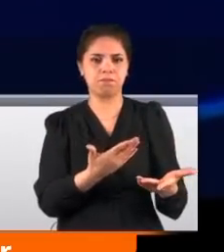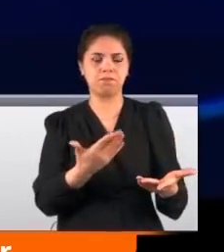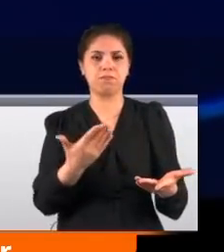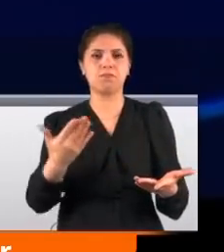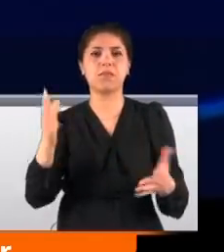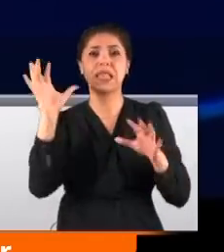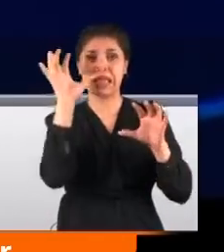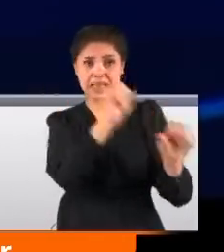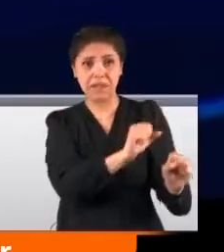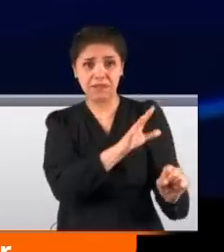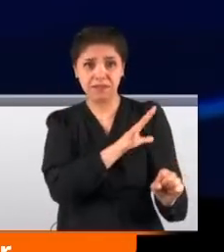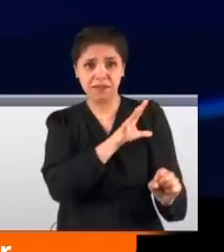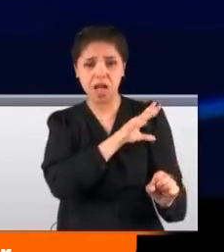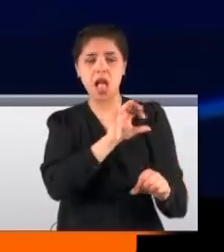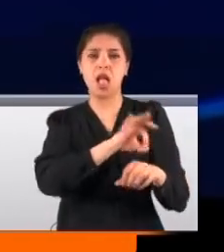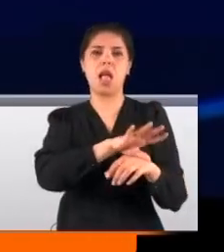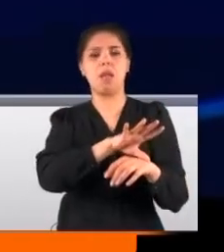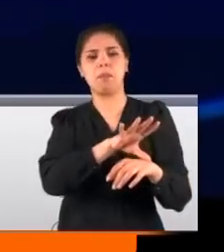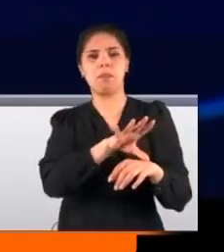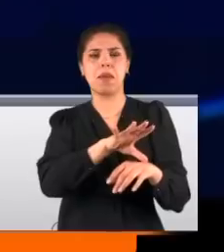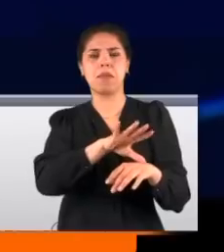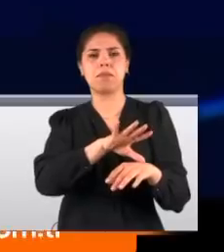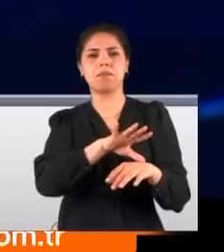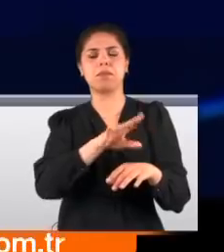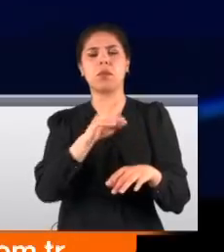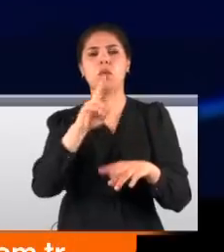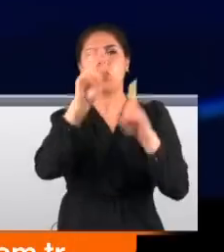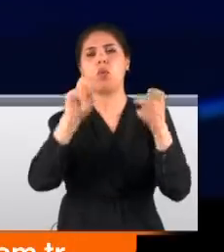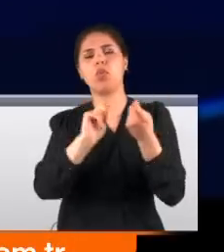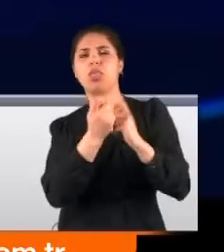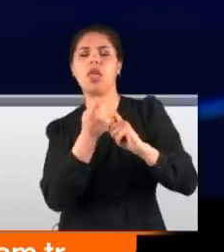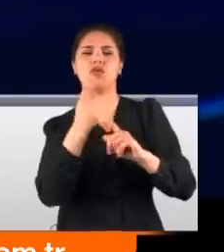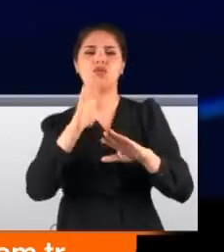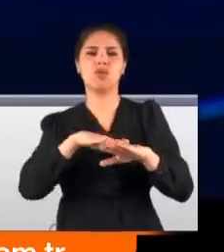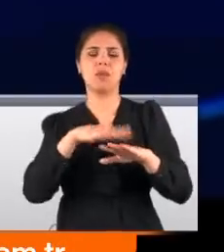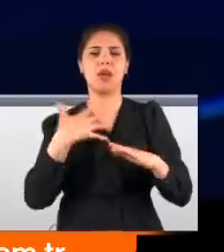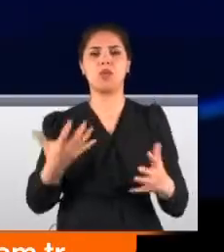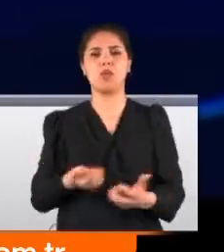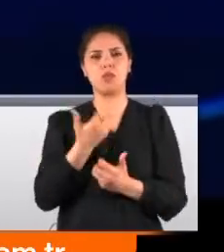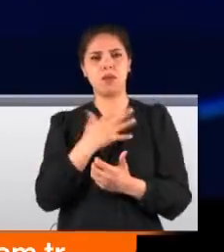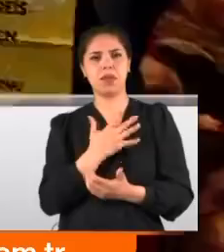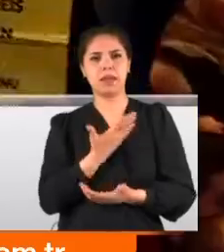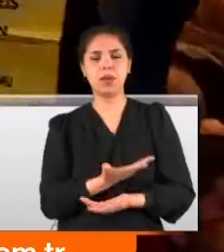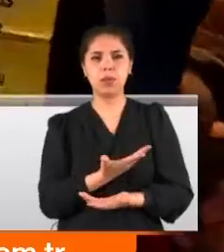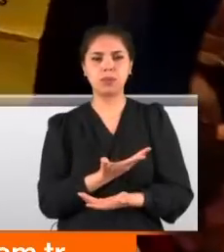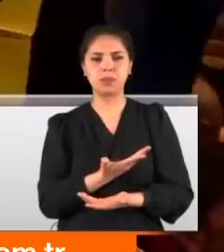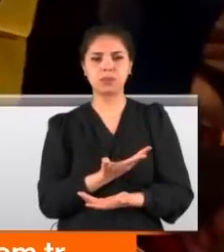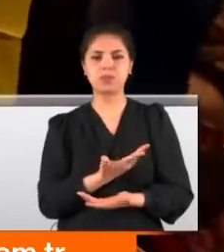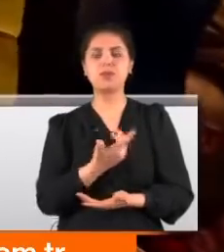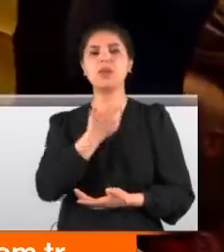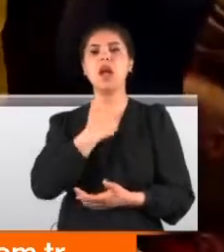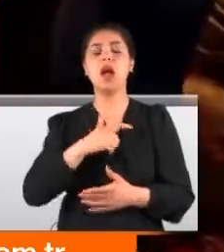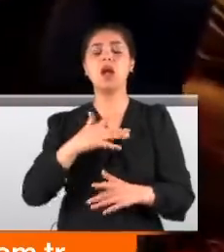Suçüstü yakalanınca da hemen işi başka taraflara çekip kendilerini kurtarmaya çalışıyorlar. Haliç